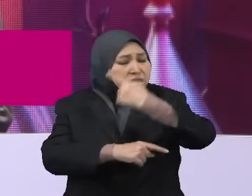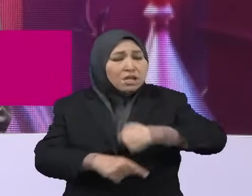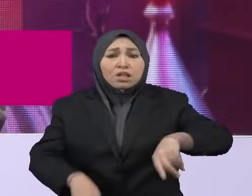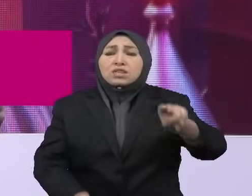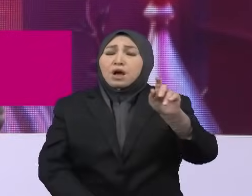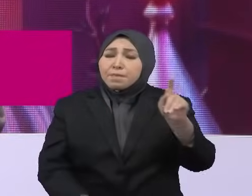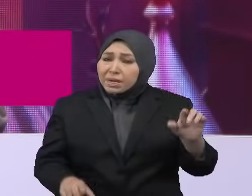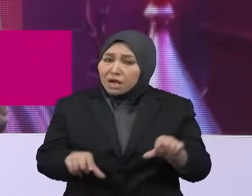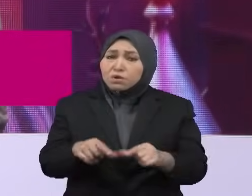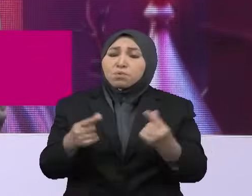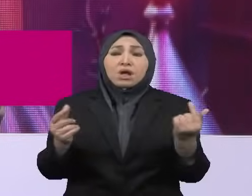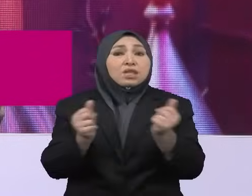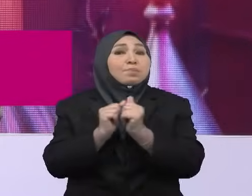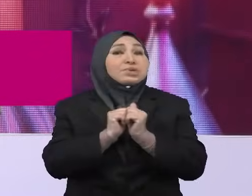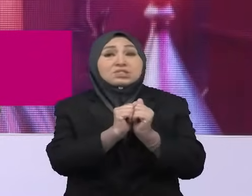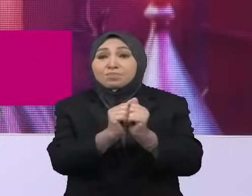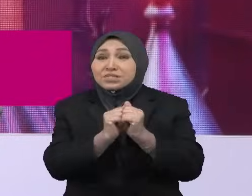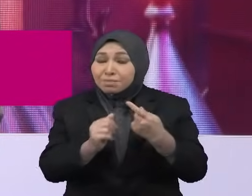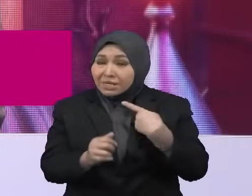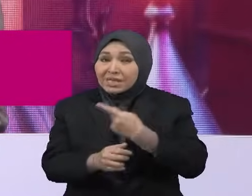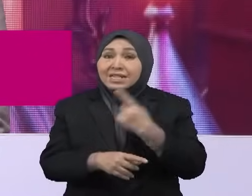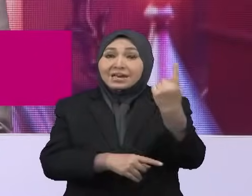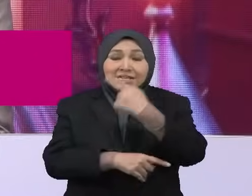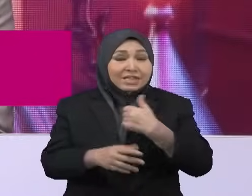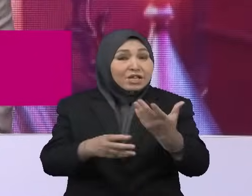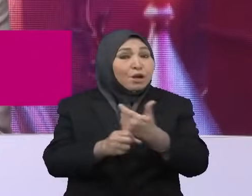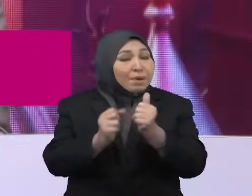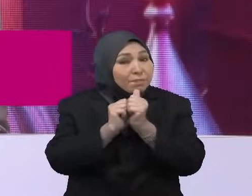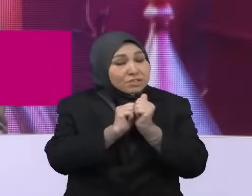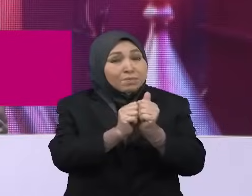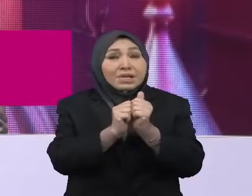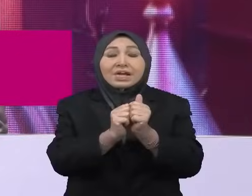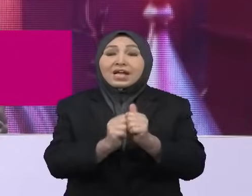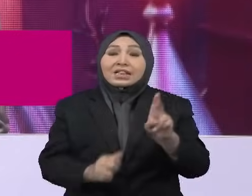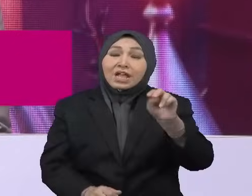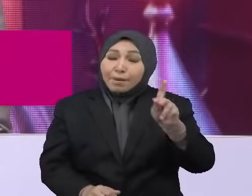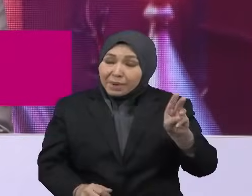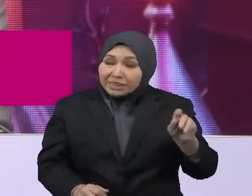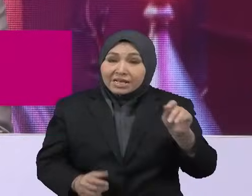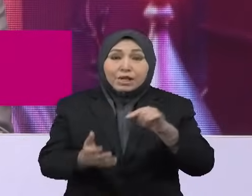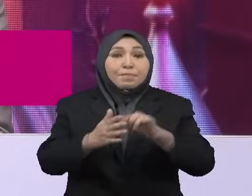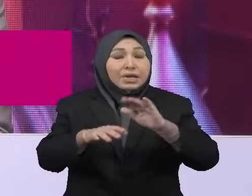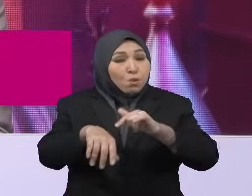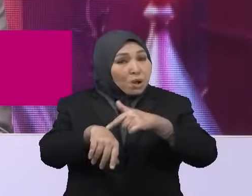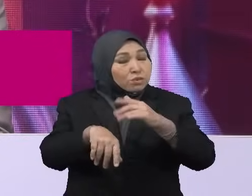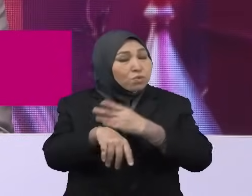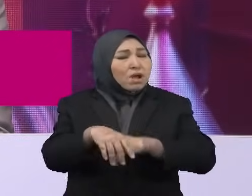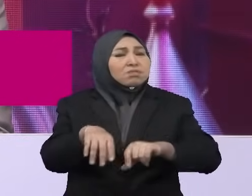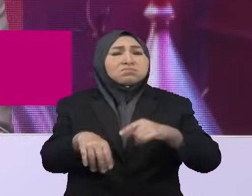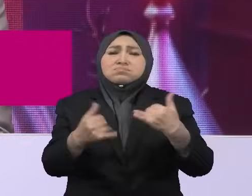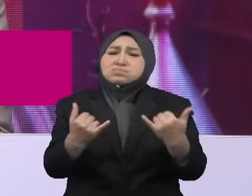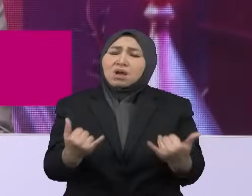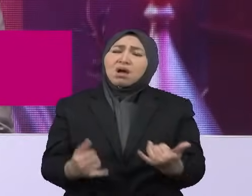nikmat Al-Quran yang bersama-sama kita hari ini, dan kita dapat bersama-sama pula dengan nikmat ini pada waktu dan saat ketika